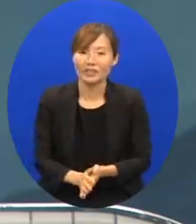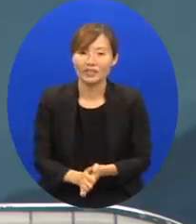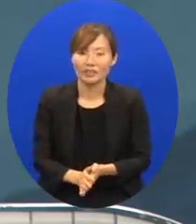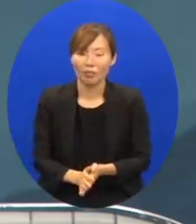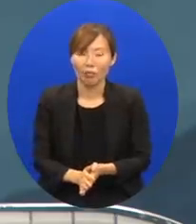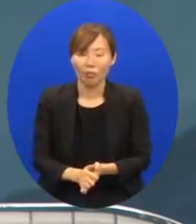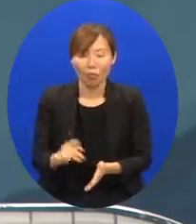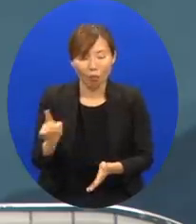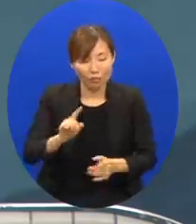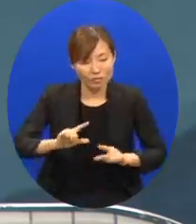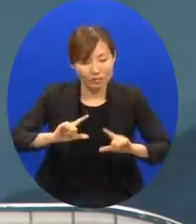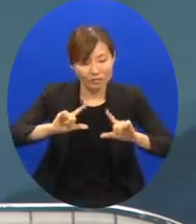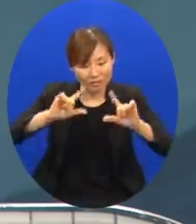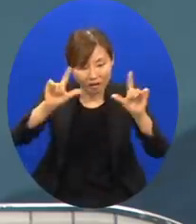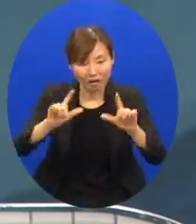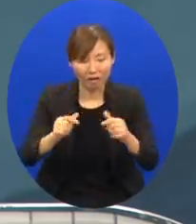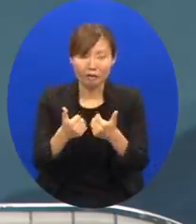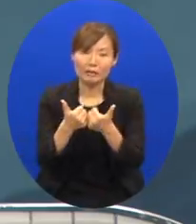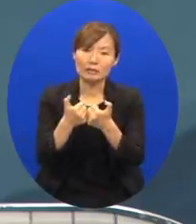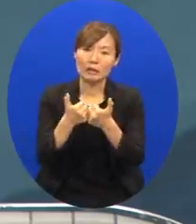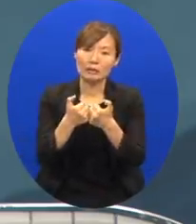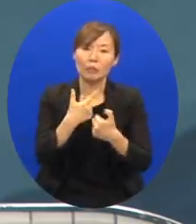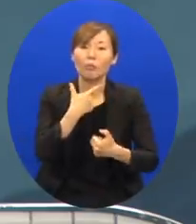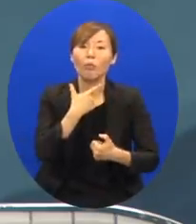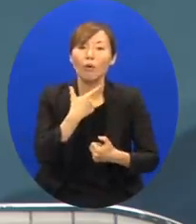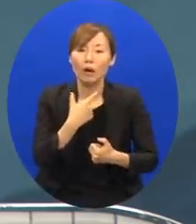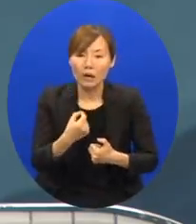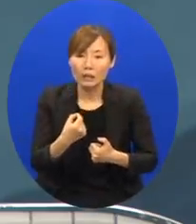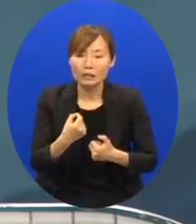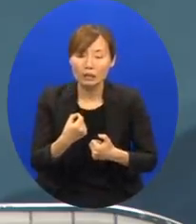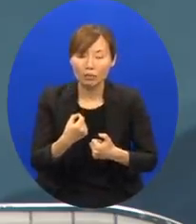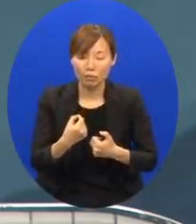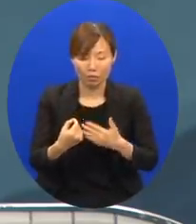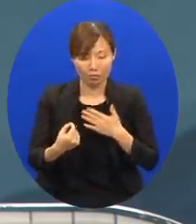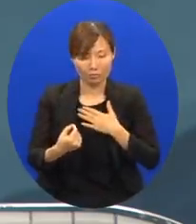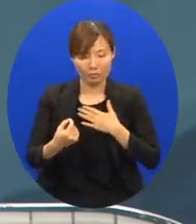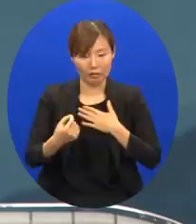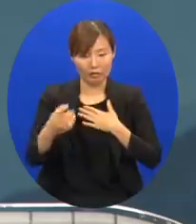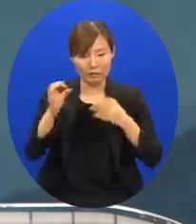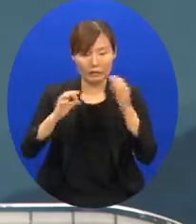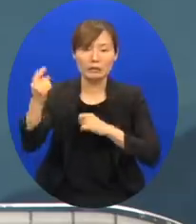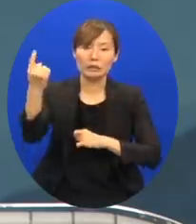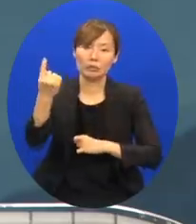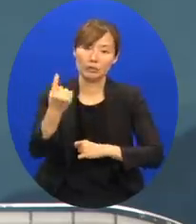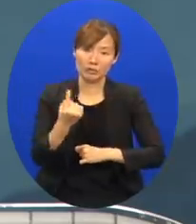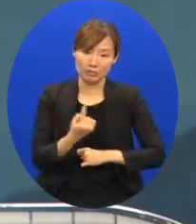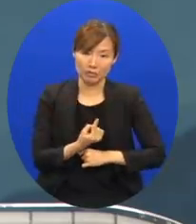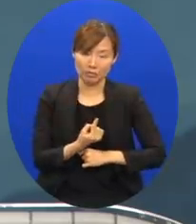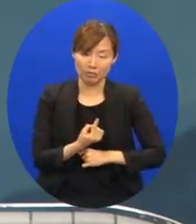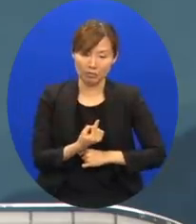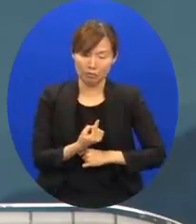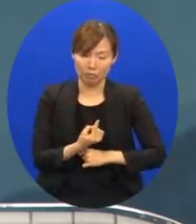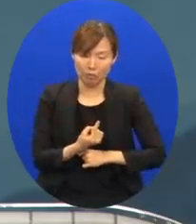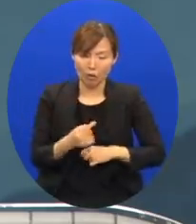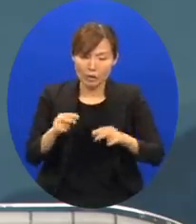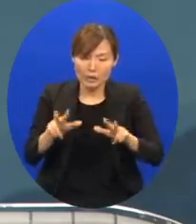찾아 오셨어요 그런데 그분이 하는 이야기가 목사님 저 쇼를 하고 그동안 살았습니다